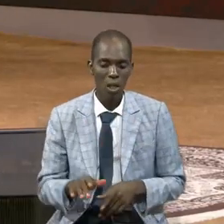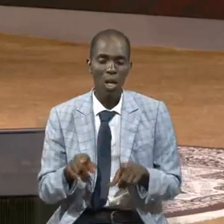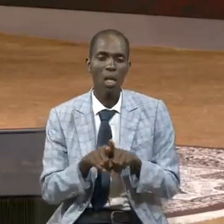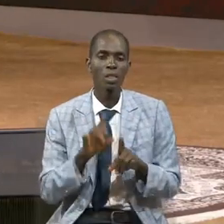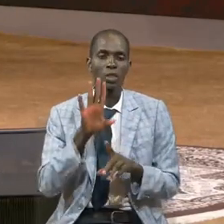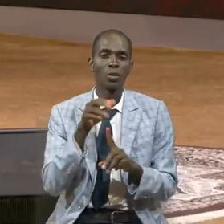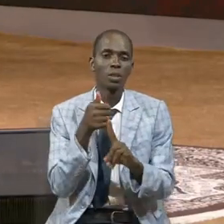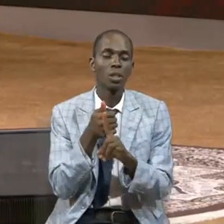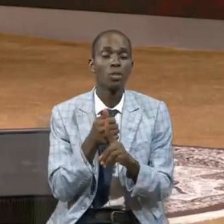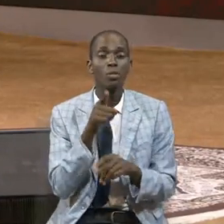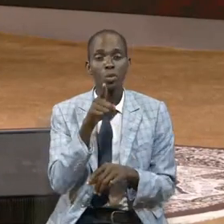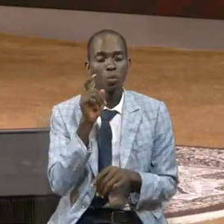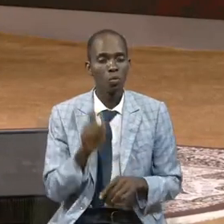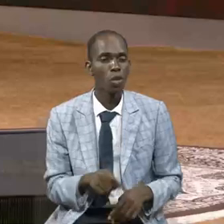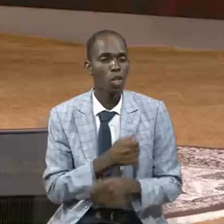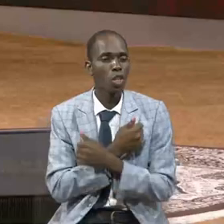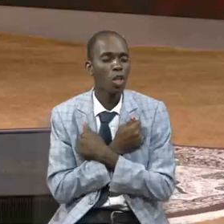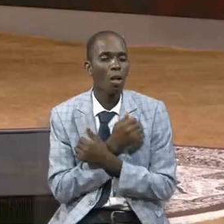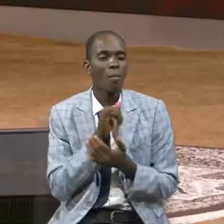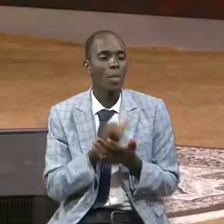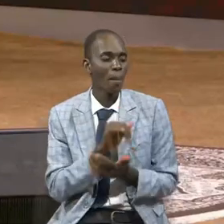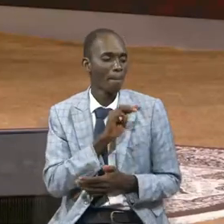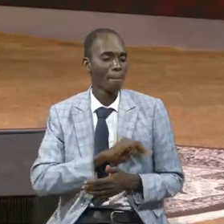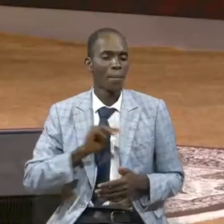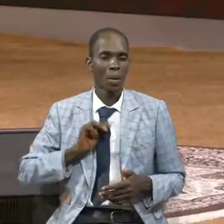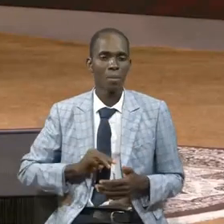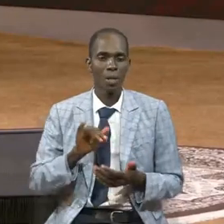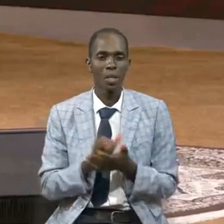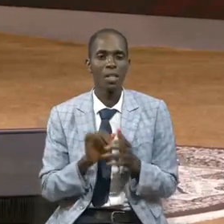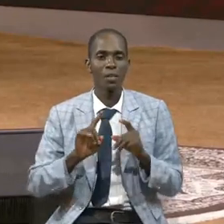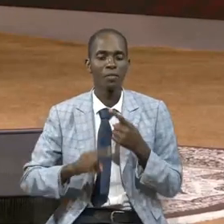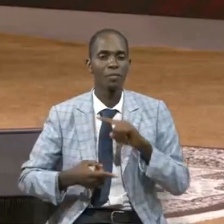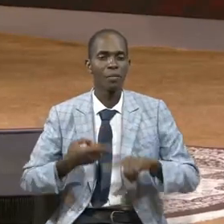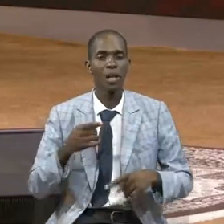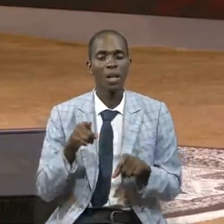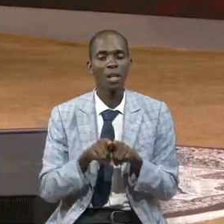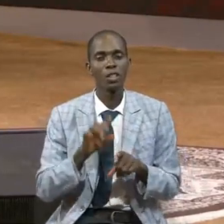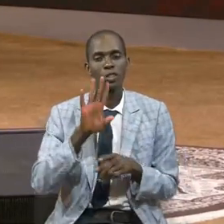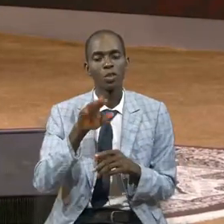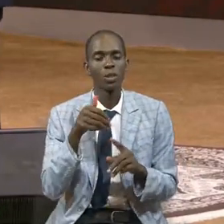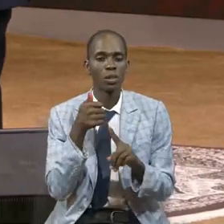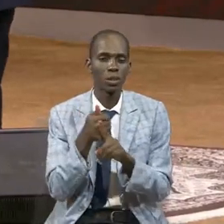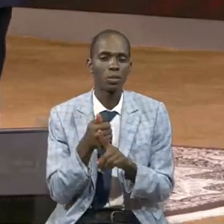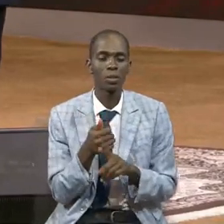Tu aimeras tes enfants comme toi-même. Tu dois aimer les membres, cet ami comme toi-même.